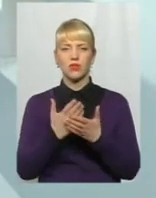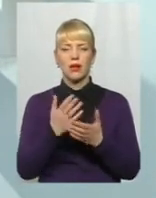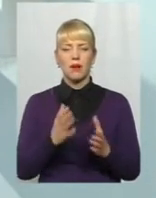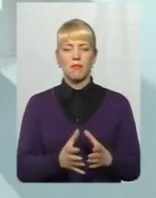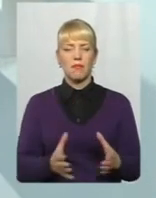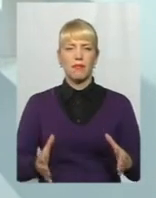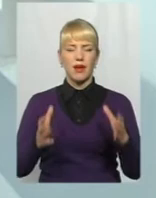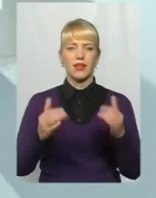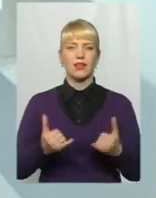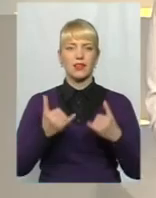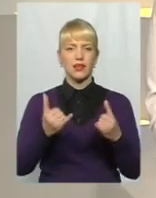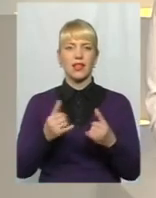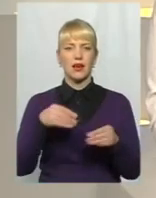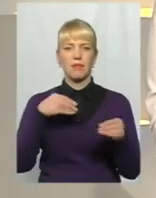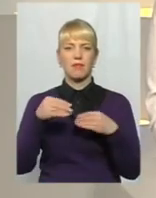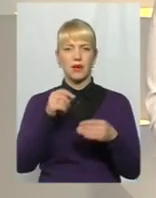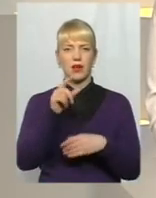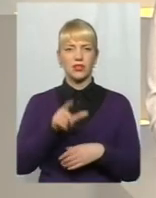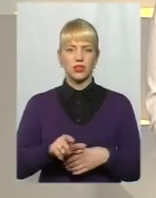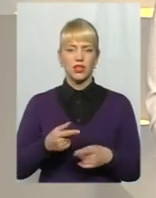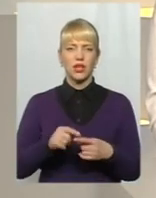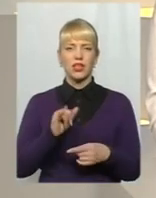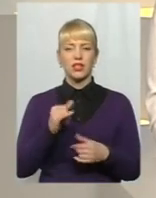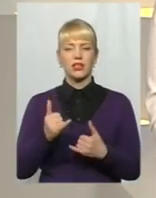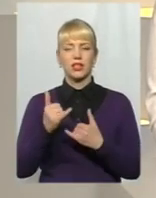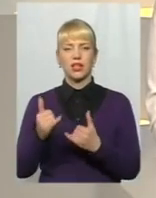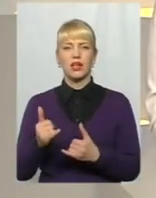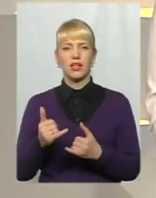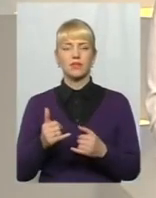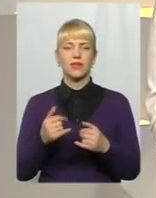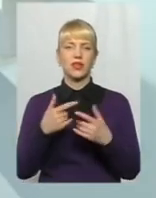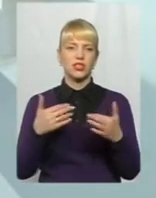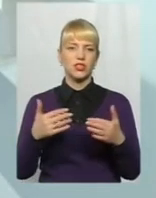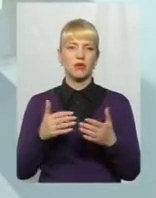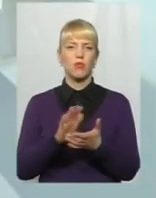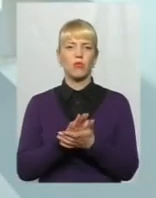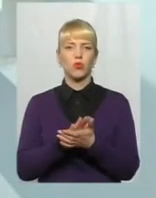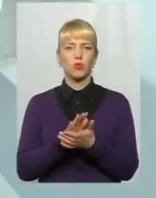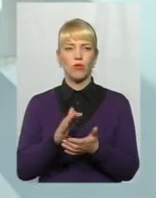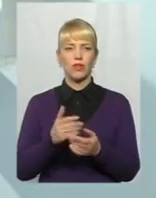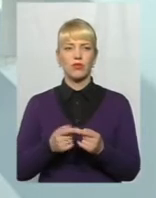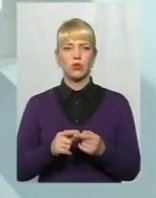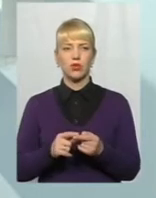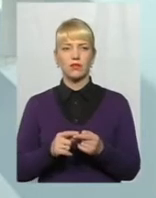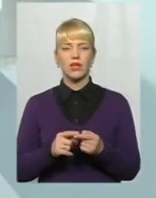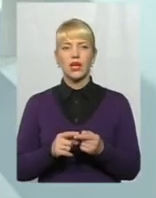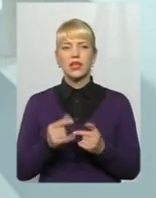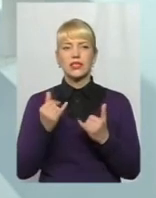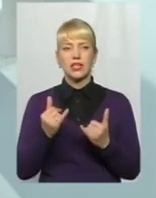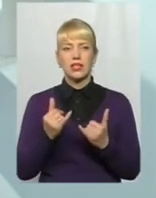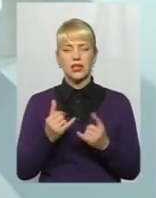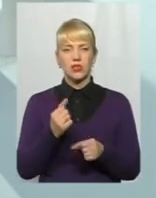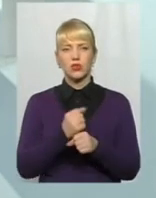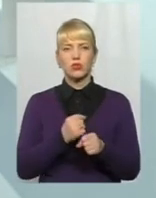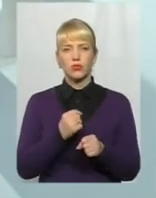для ПЕТ-пляшки, для пластика і для побутових інших відходів. Наразі розробляється